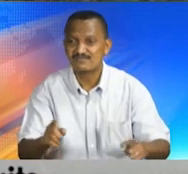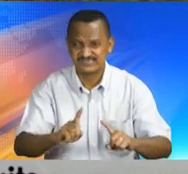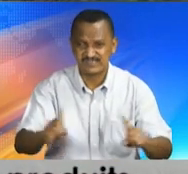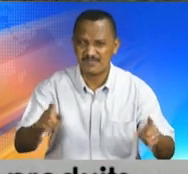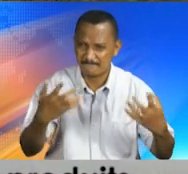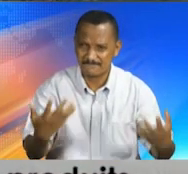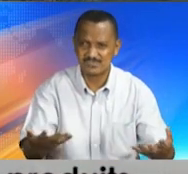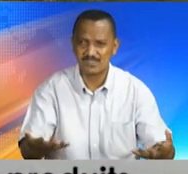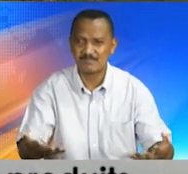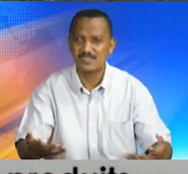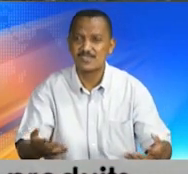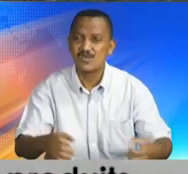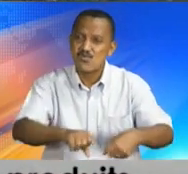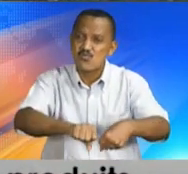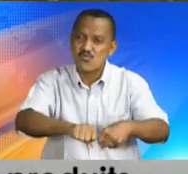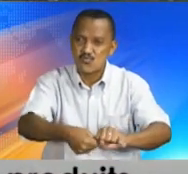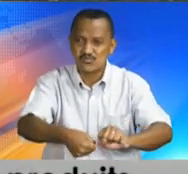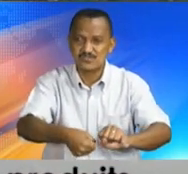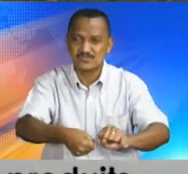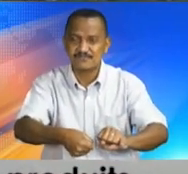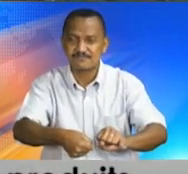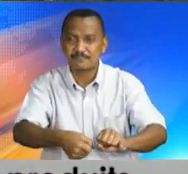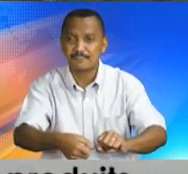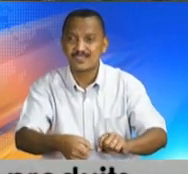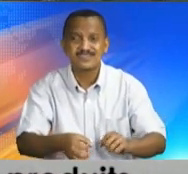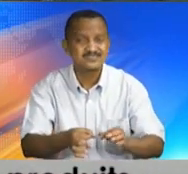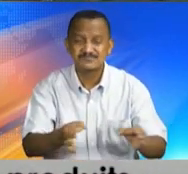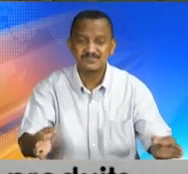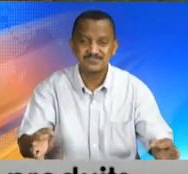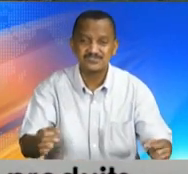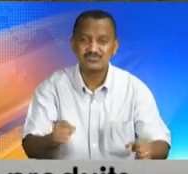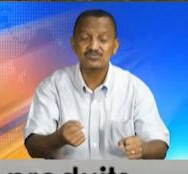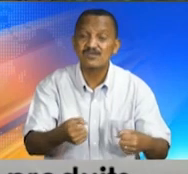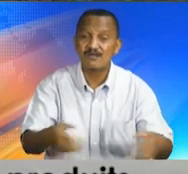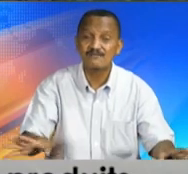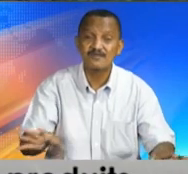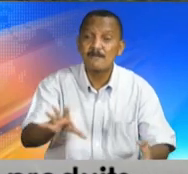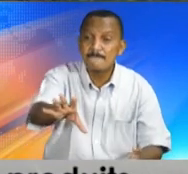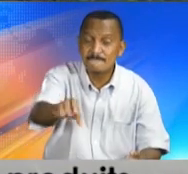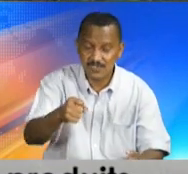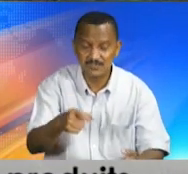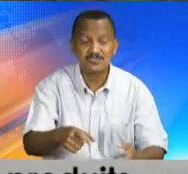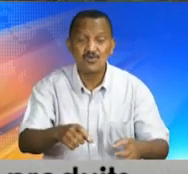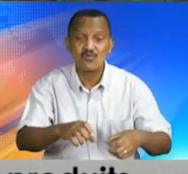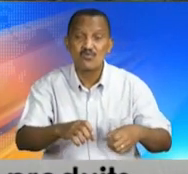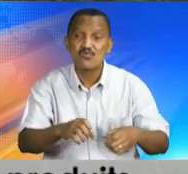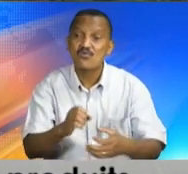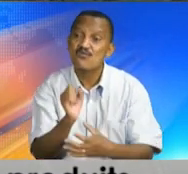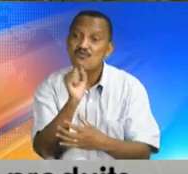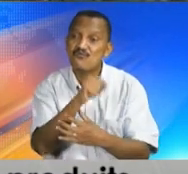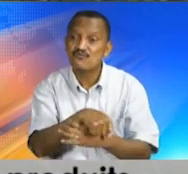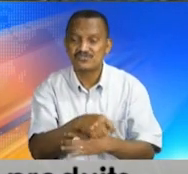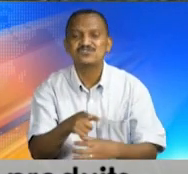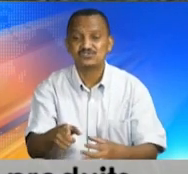Io mihitsy zany zao ny ilana amintsika satria tsika zany mbola tsy mafea maka an'ireo vokatra hafa ireo. Fa nytsika zany dia savoka sy